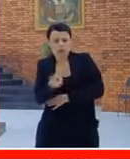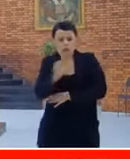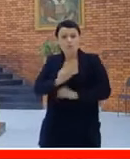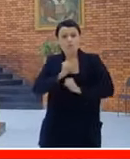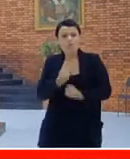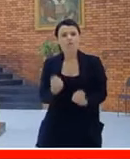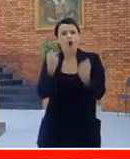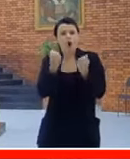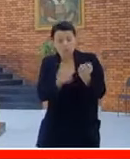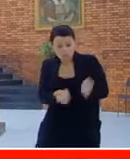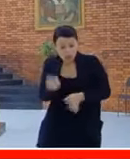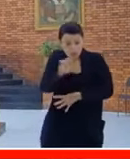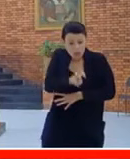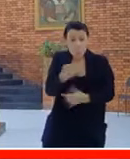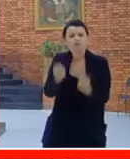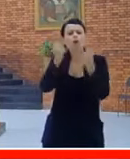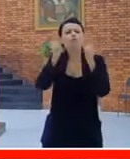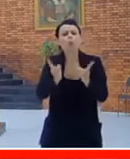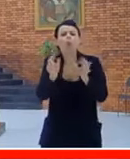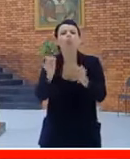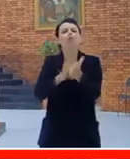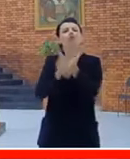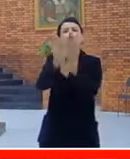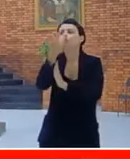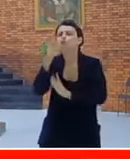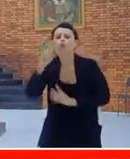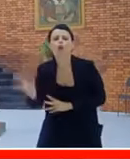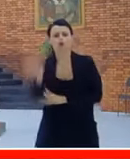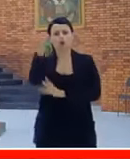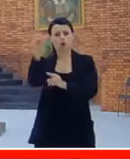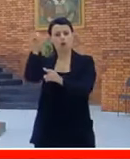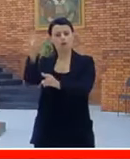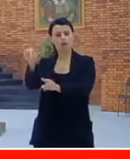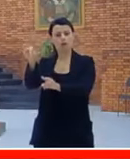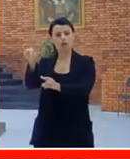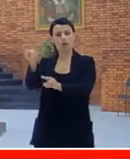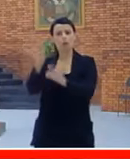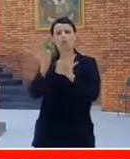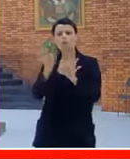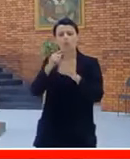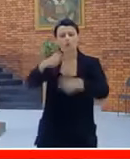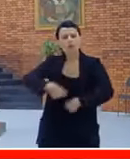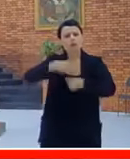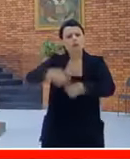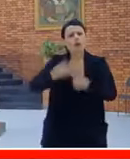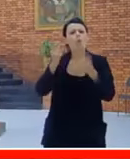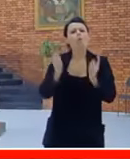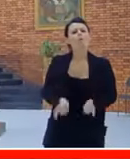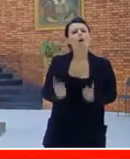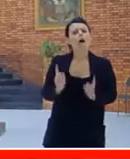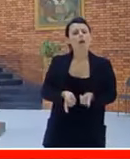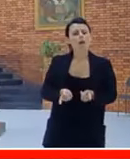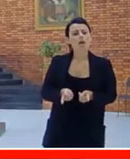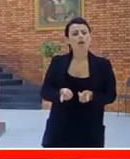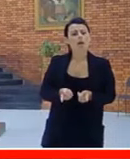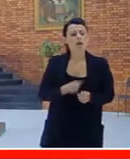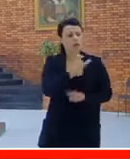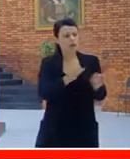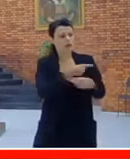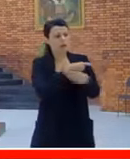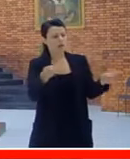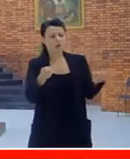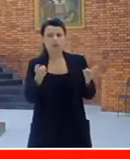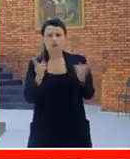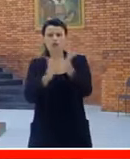trovare Gesù. Quindi la domanda che mette in moto il tutto è: perché cercano Gesù?